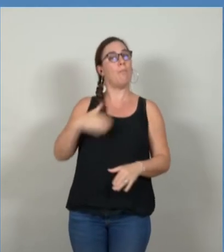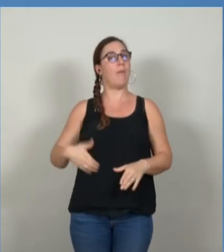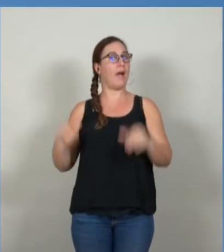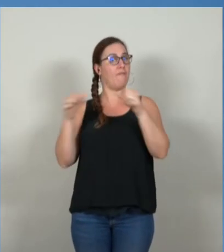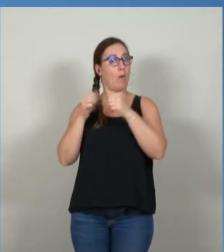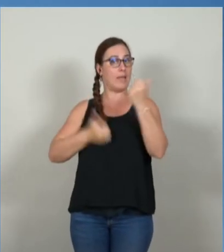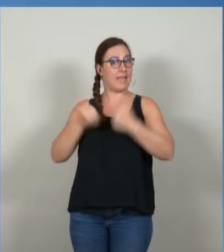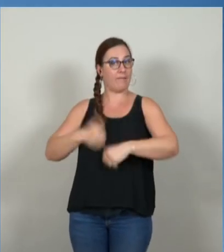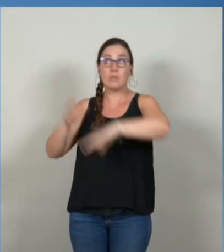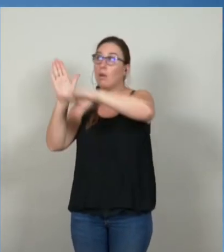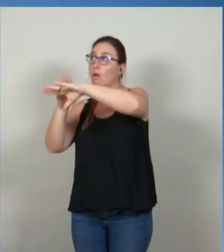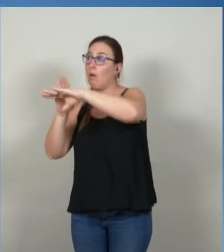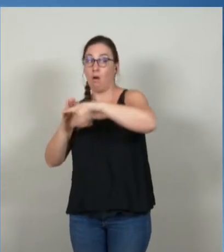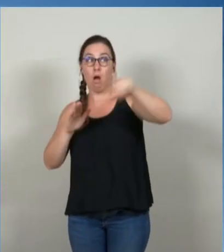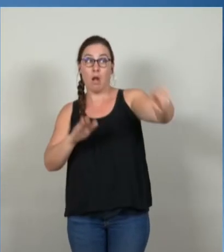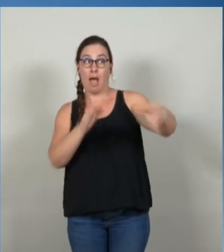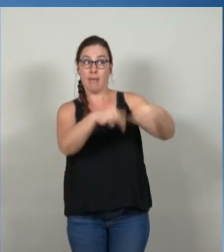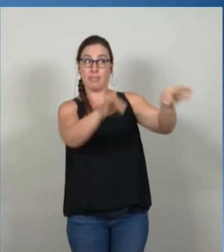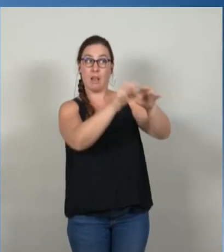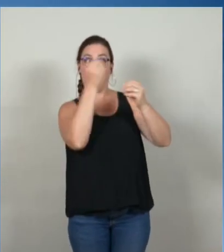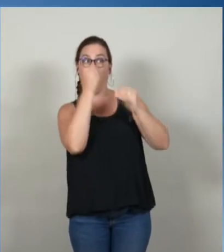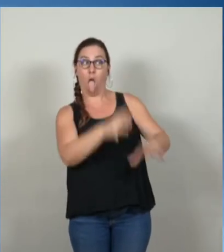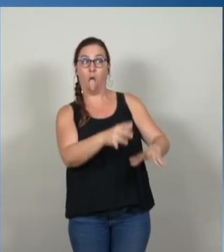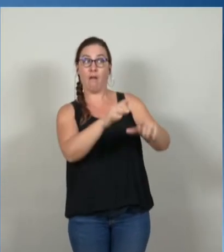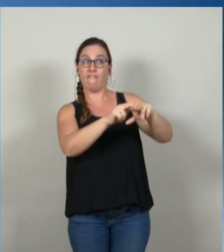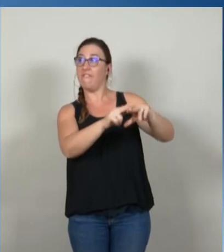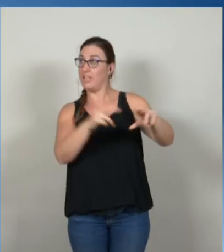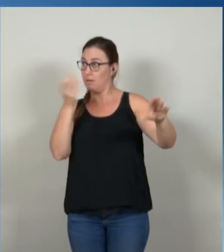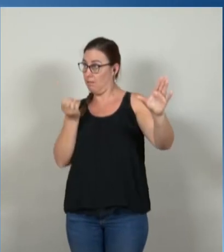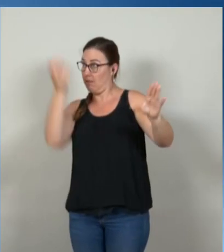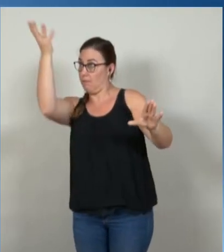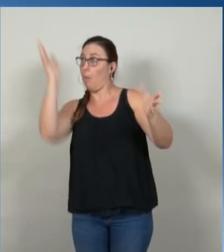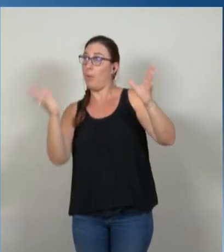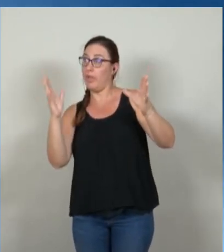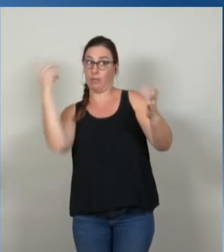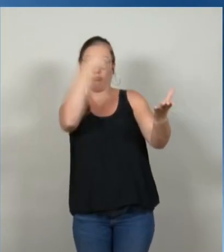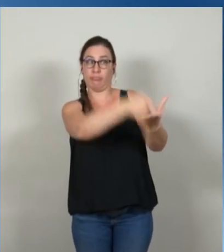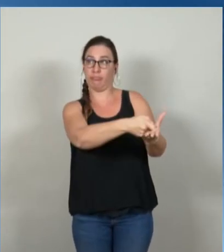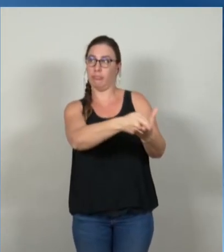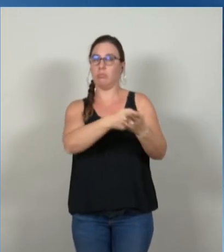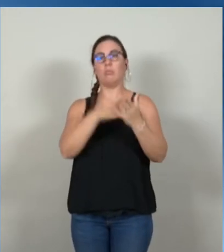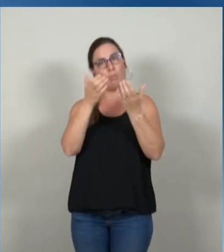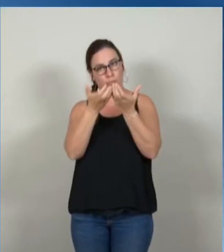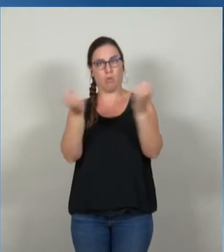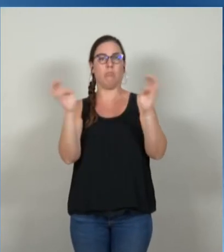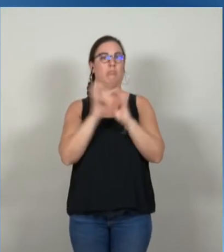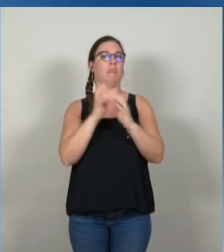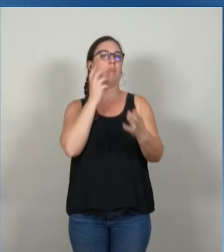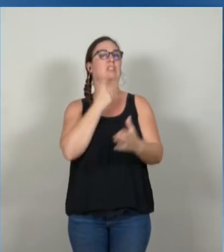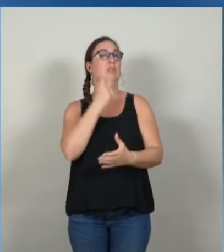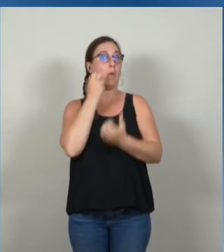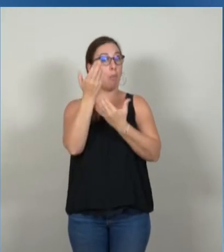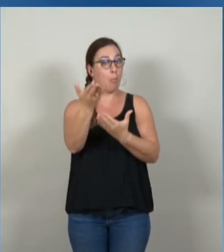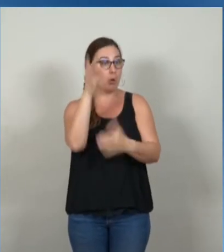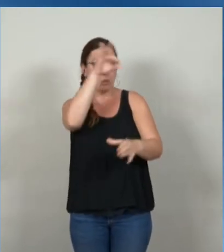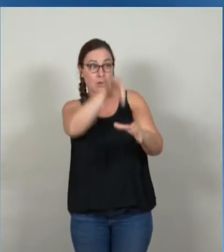remonter au service l'existence doit être tellement libre ou abandonnés pour ensuite le soumettre à la collectivité et aux citoyens